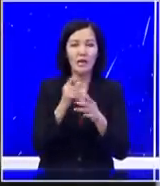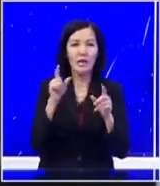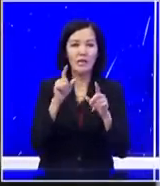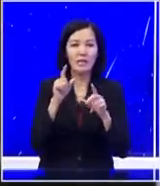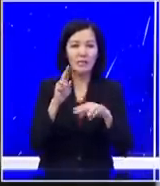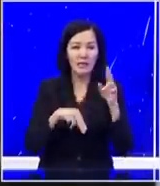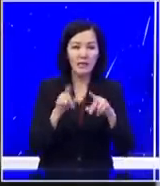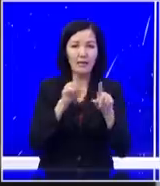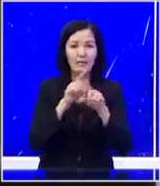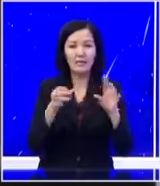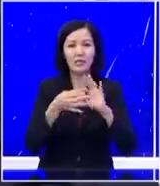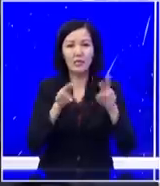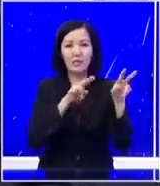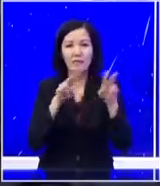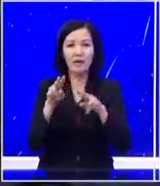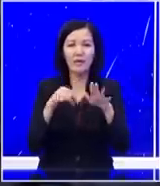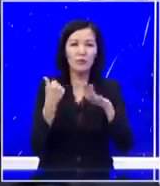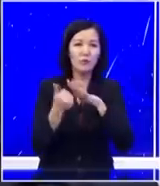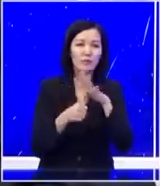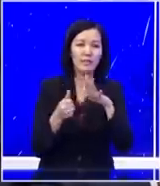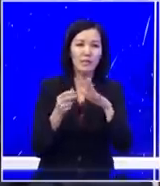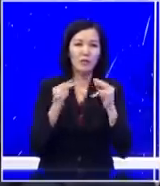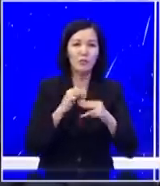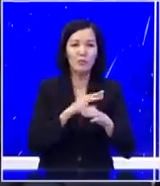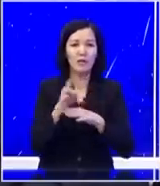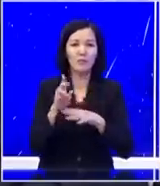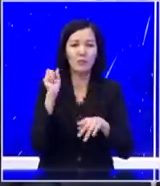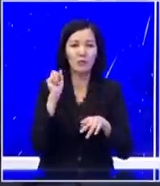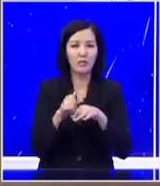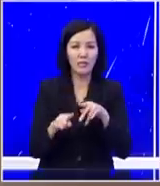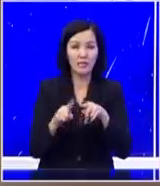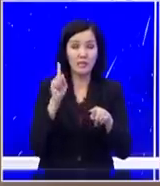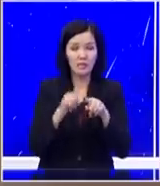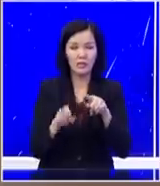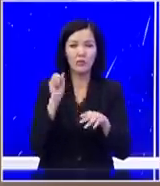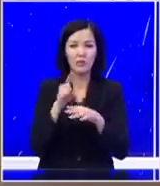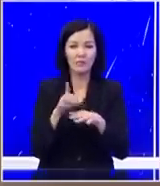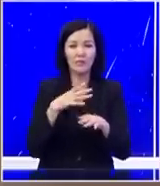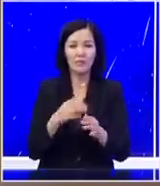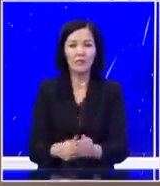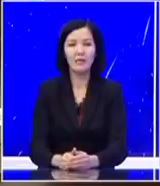нысандарды жіті бақылап, жұмыссыздарды жұмыспен қамтуды тездетуді тапсырды.